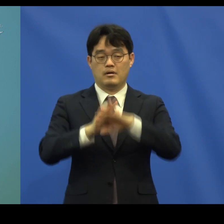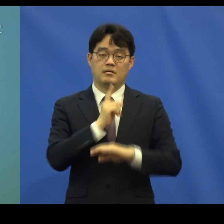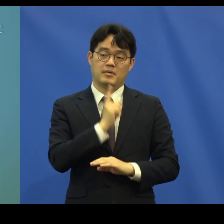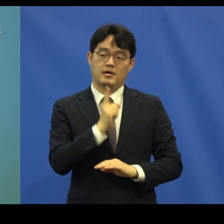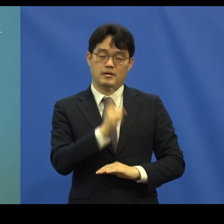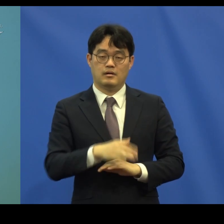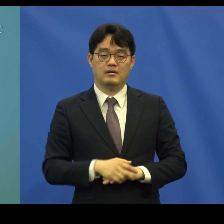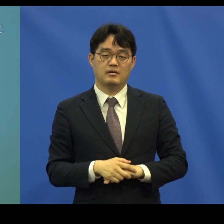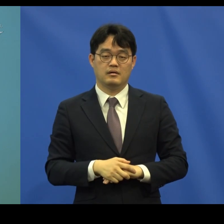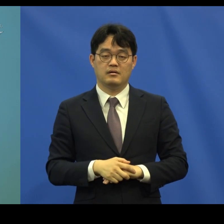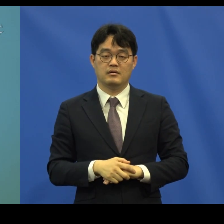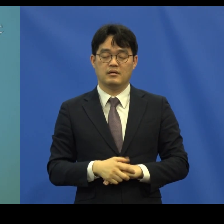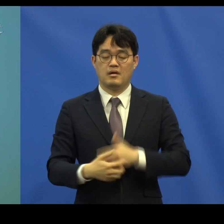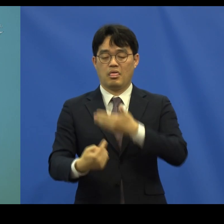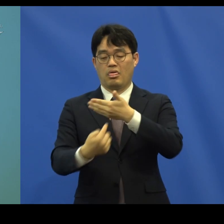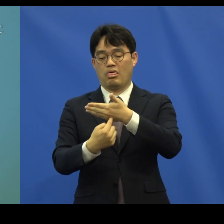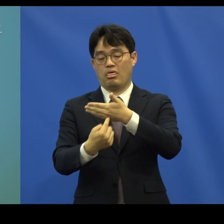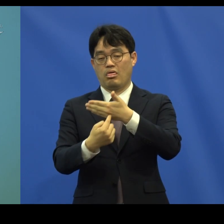형식적인 예배.